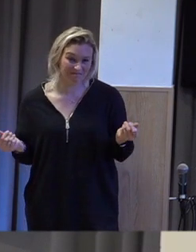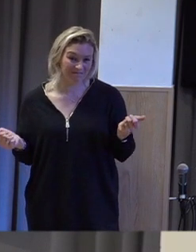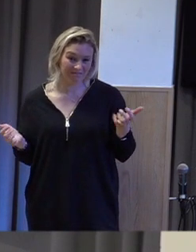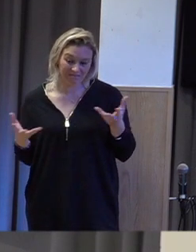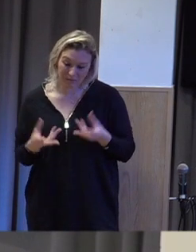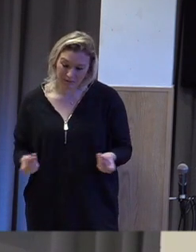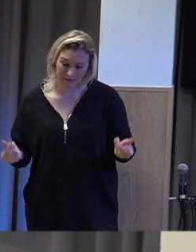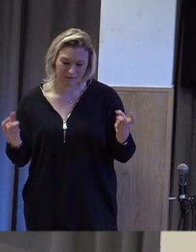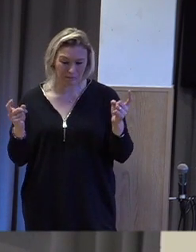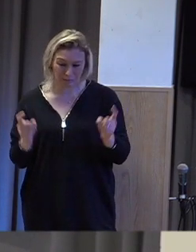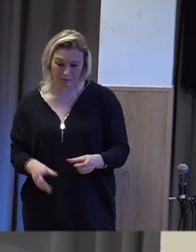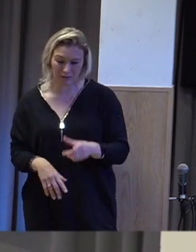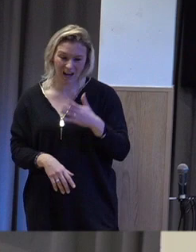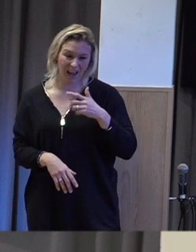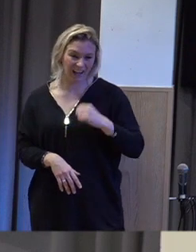Le chrétien est devenu